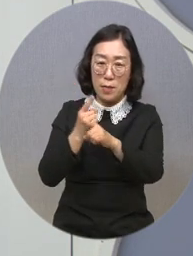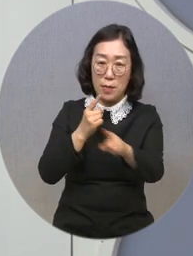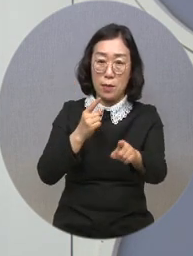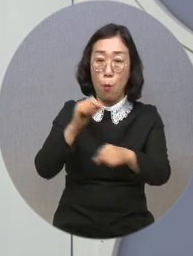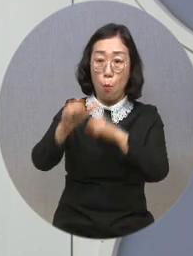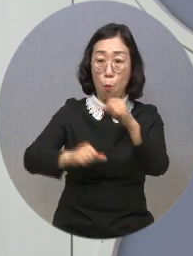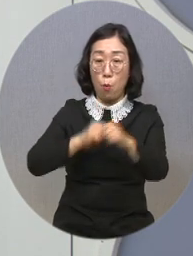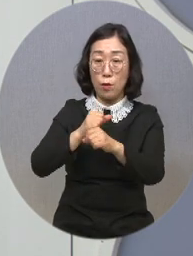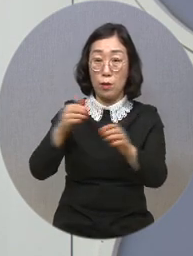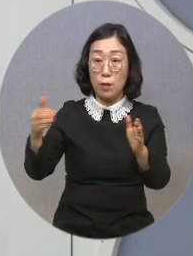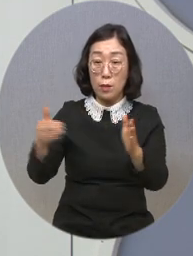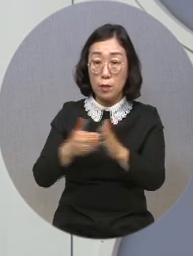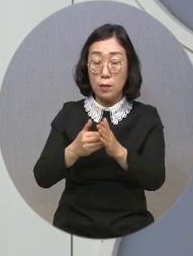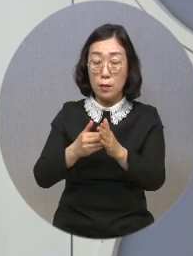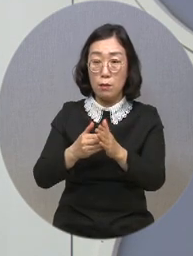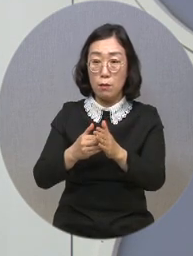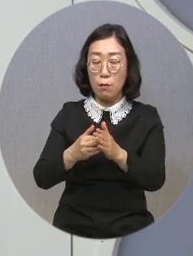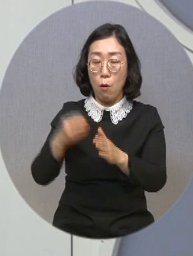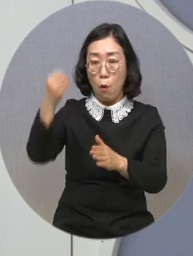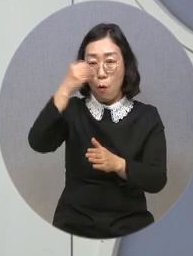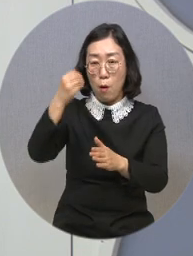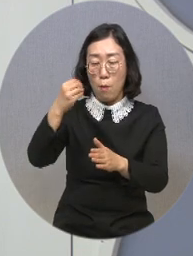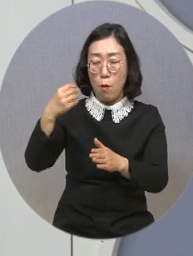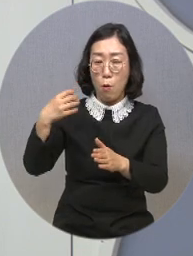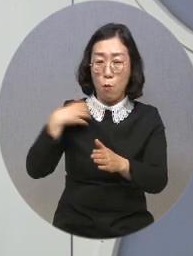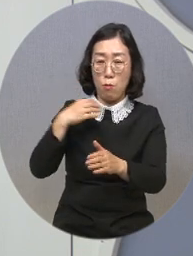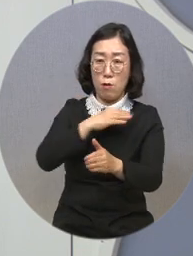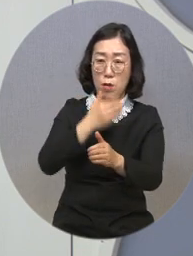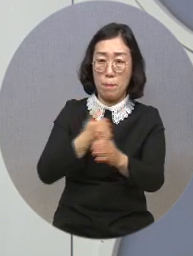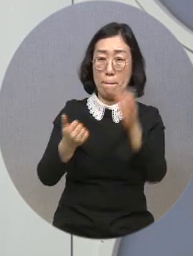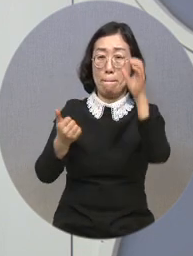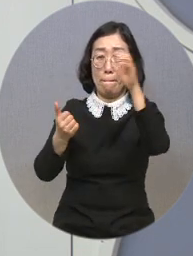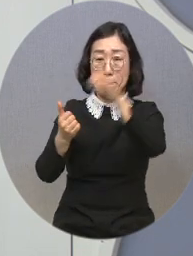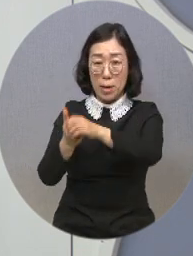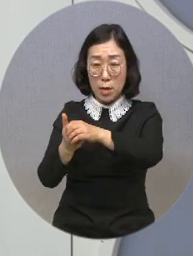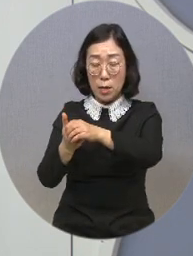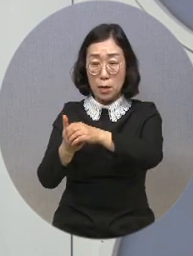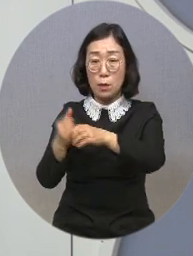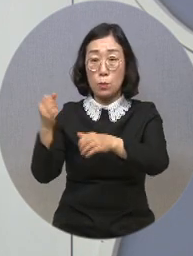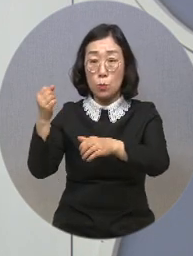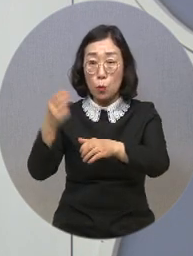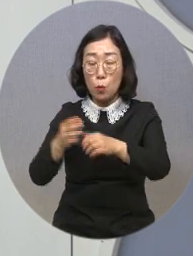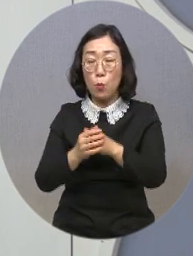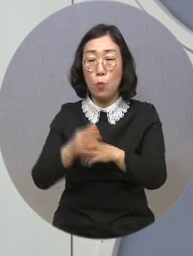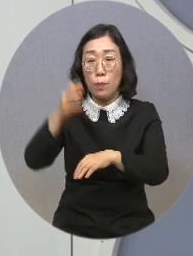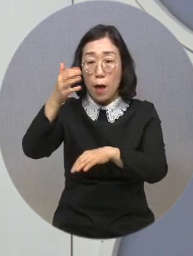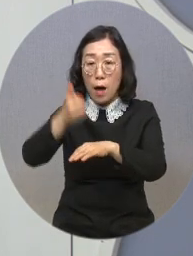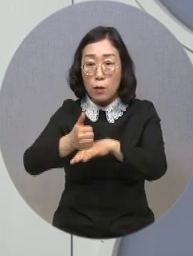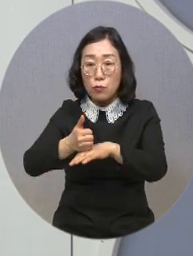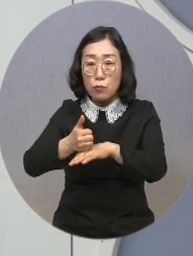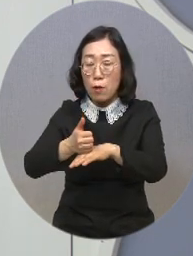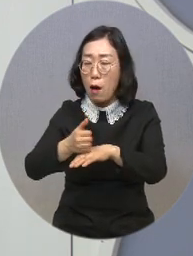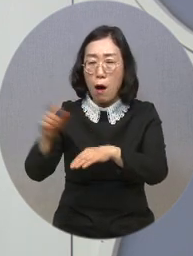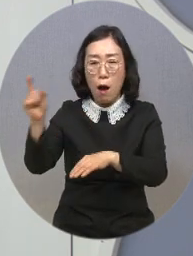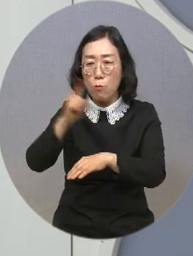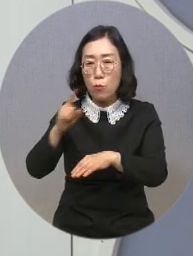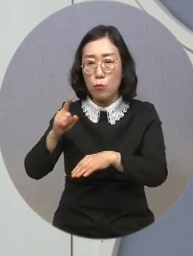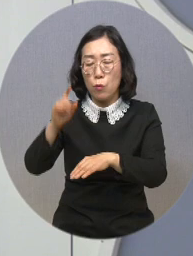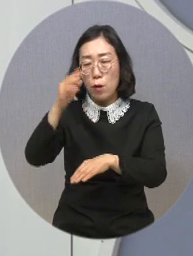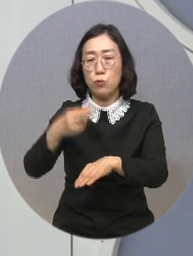5년 대통령은 어마어마한 막강한 권력을 가지고 있으면서 또 나중에 힘 빠지면 또 아무것도